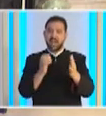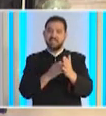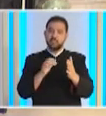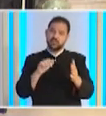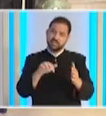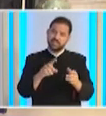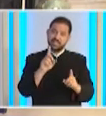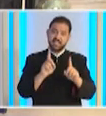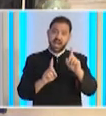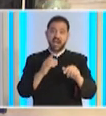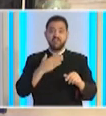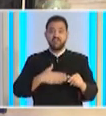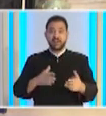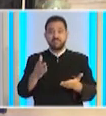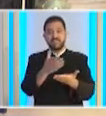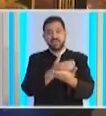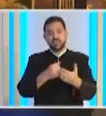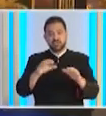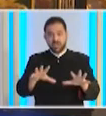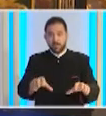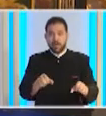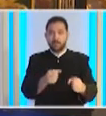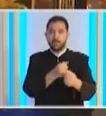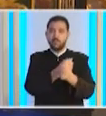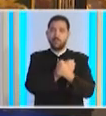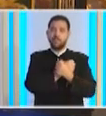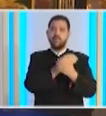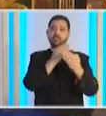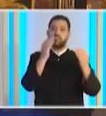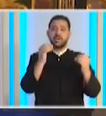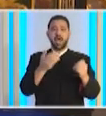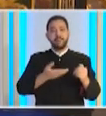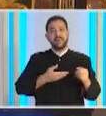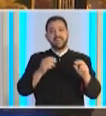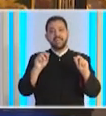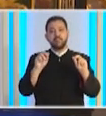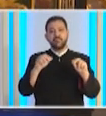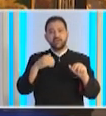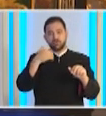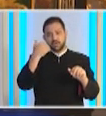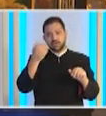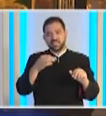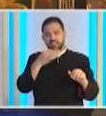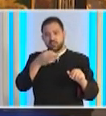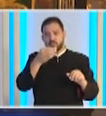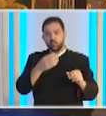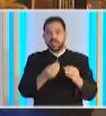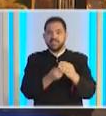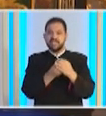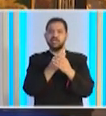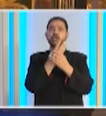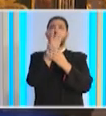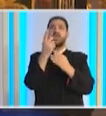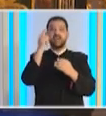trecem dacă dorim să câștigăm mântuirea. Când vă referiți, când spuneți înnoire, vă referiți cu siguranță la înnoirea